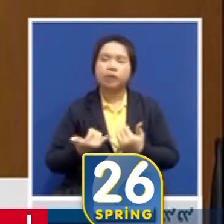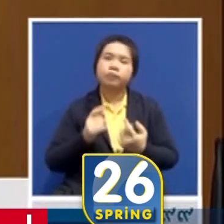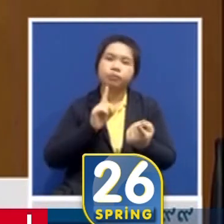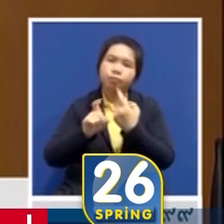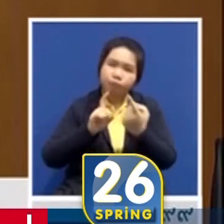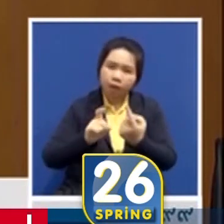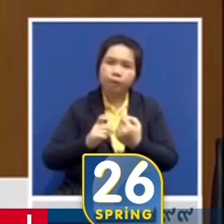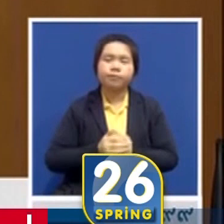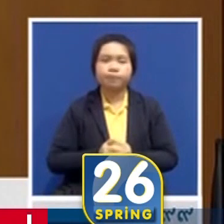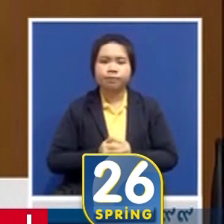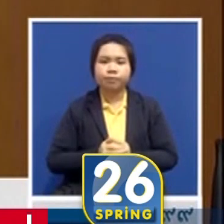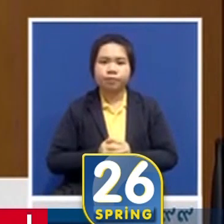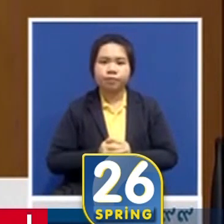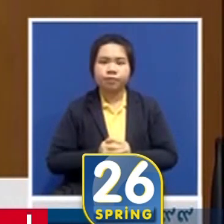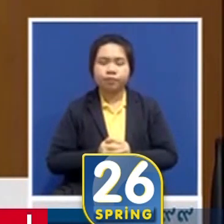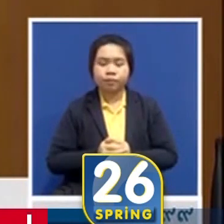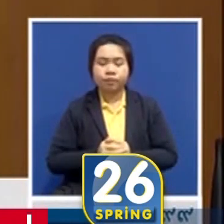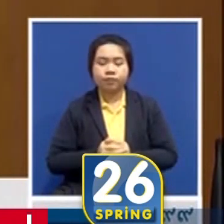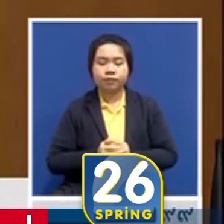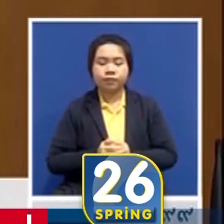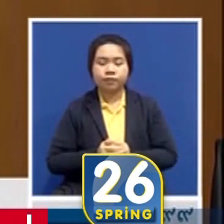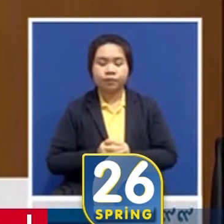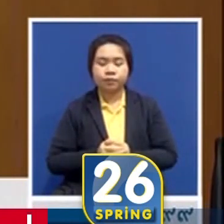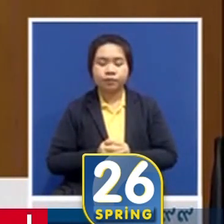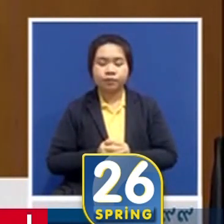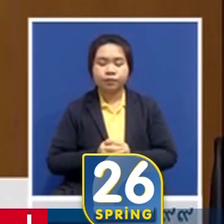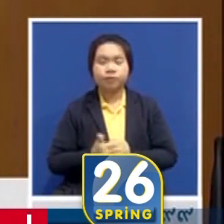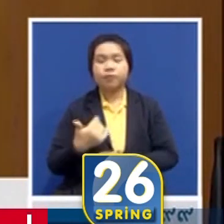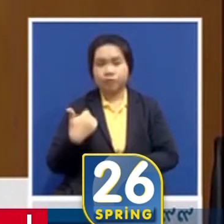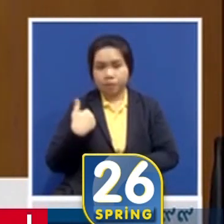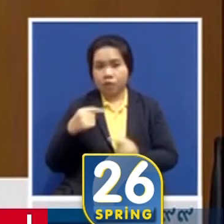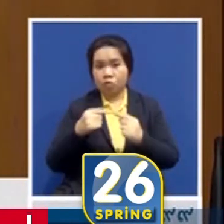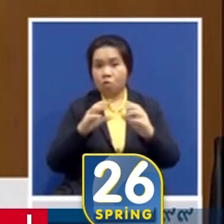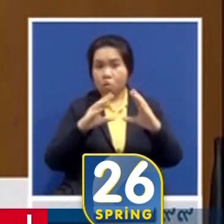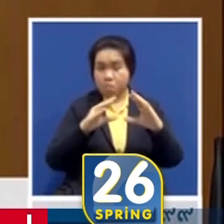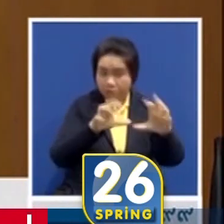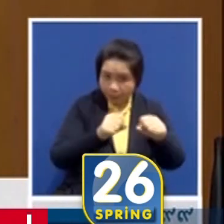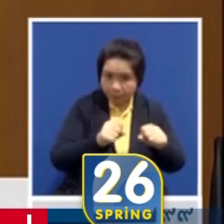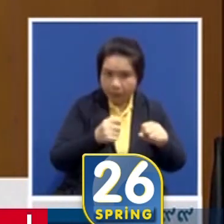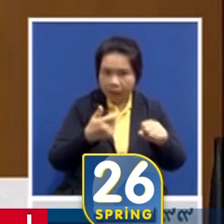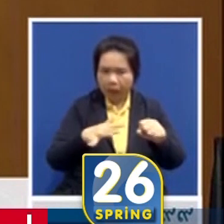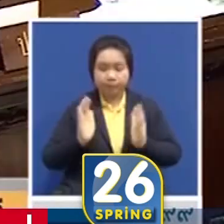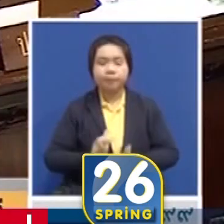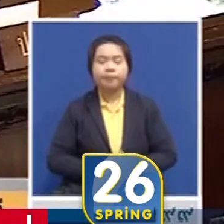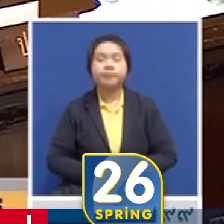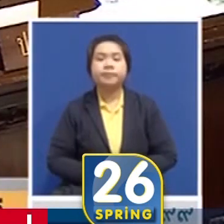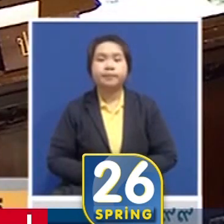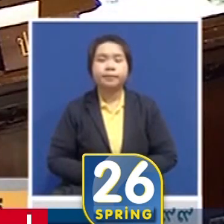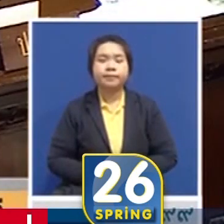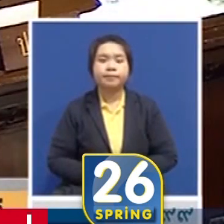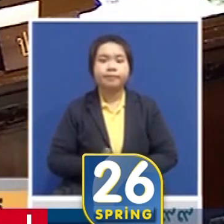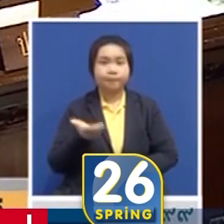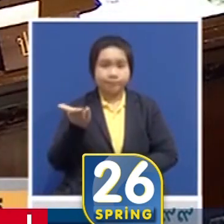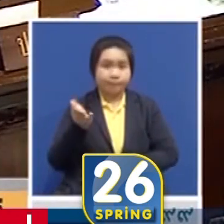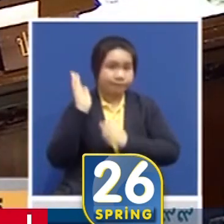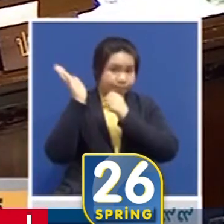ภัยก็ขอให้ทำหนังสือขอเจ้าหน้าที่ไปดูแลความปลอดภัยส่งไปที่นครบาลได้ตลอดเวลาพลเอกชัยชาญยังแจ้งความคืบหน้